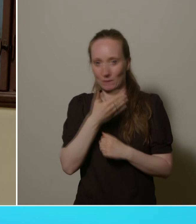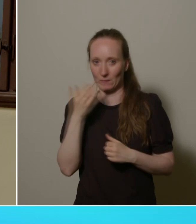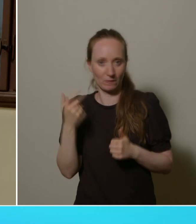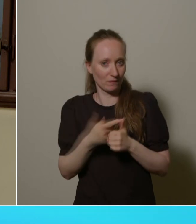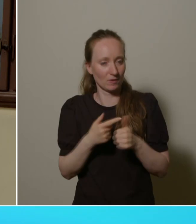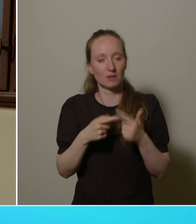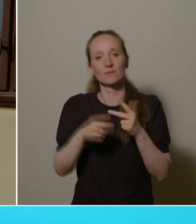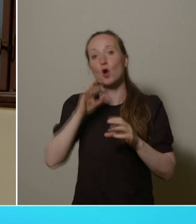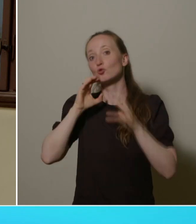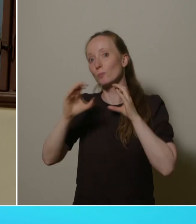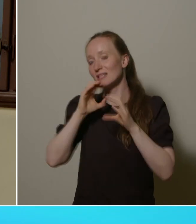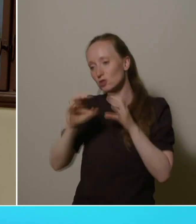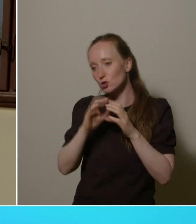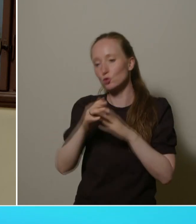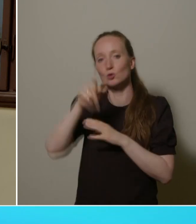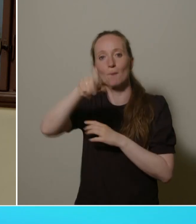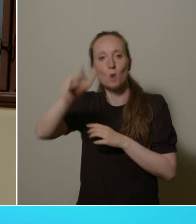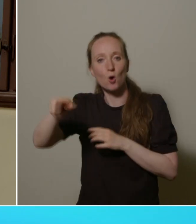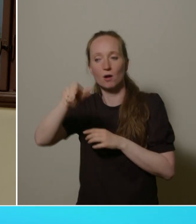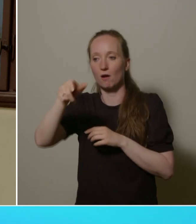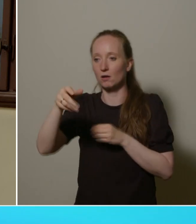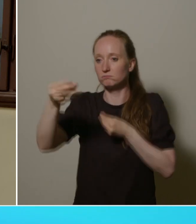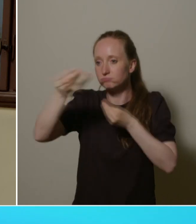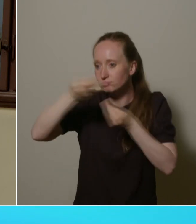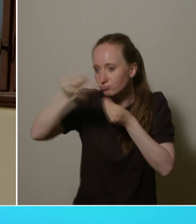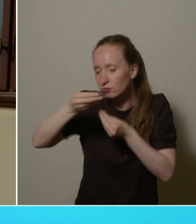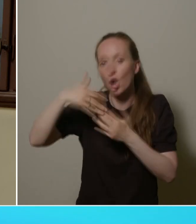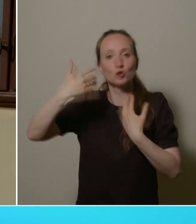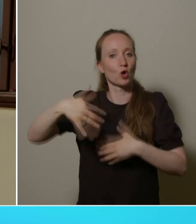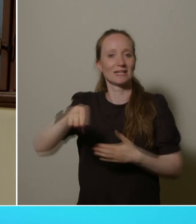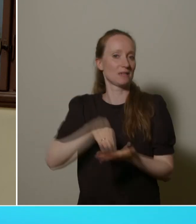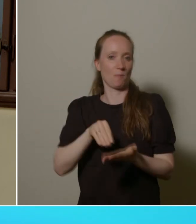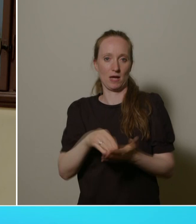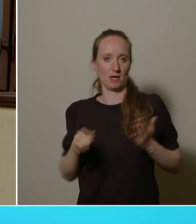da ist die Kommunikation mit den BürgerInnen nicht dabei.